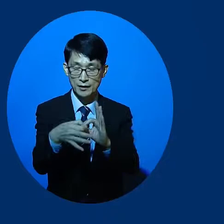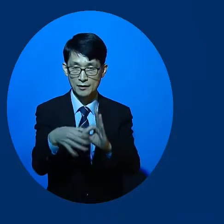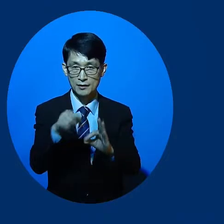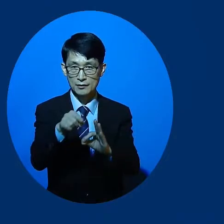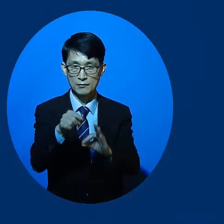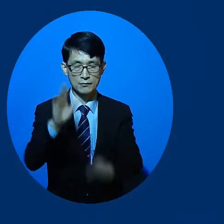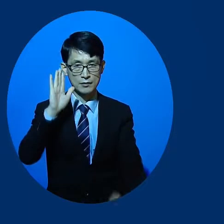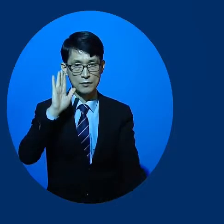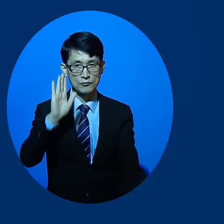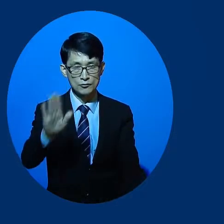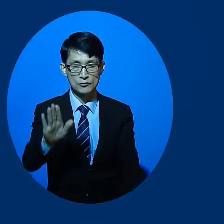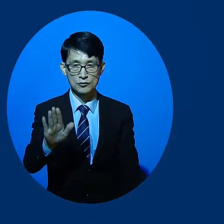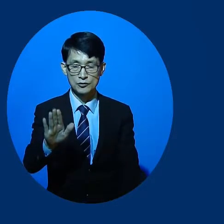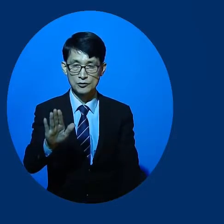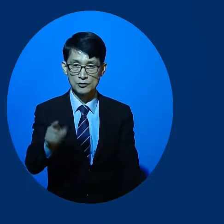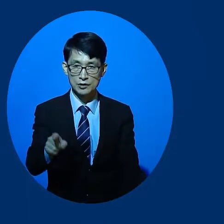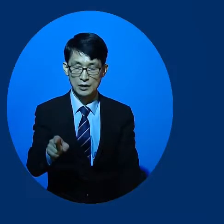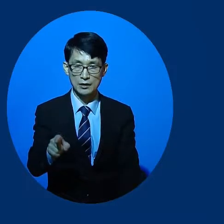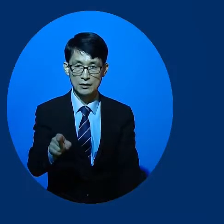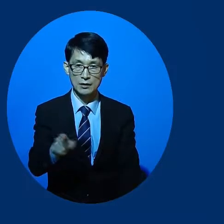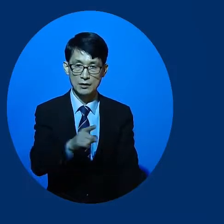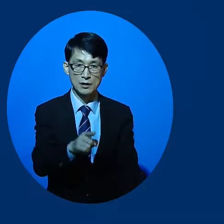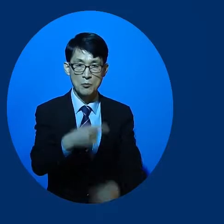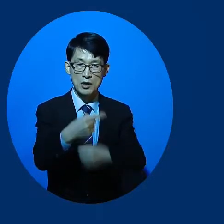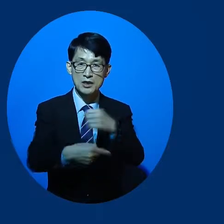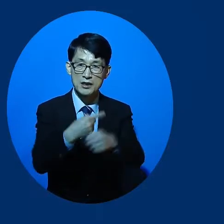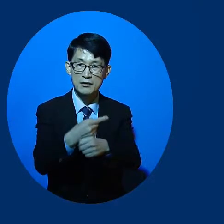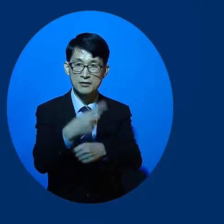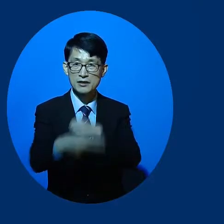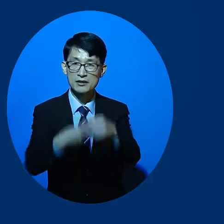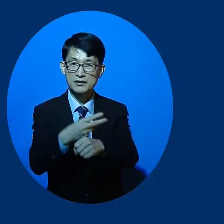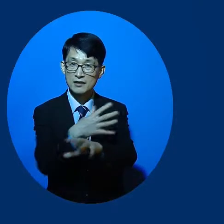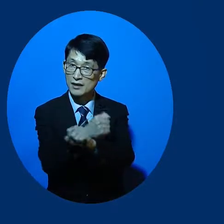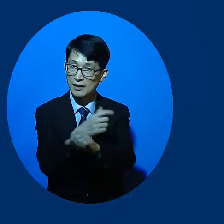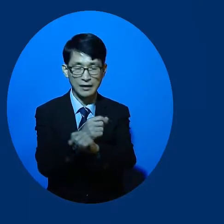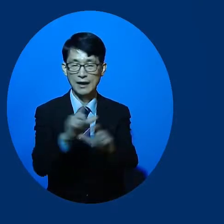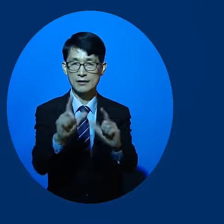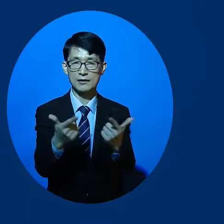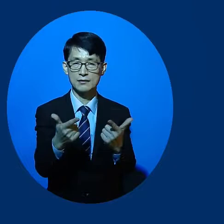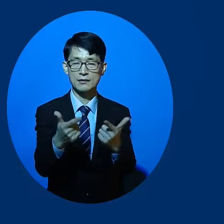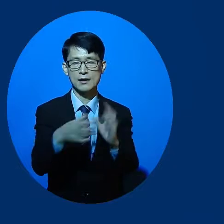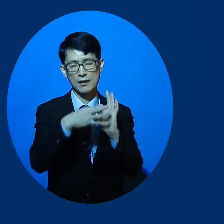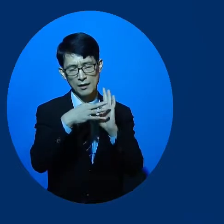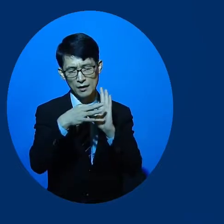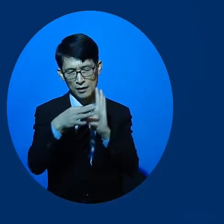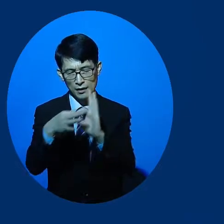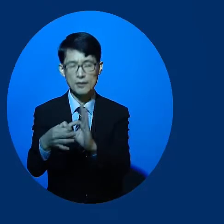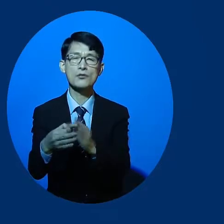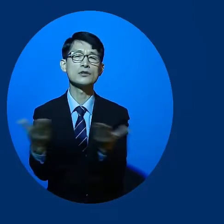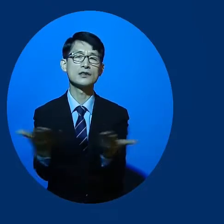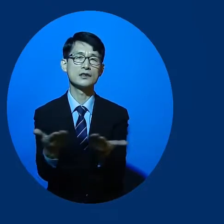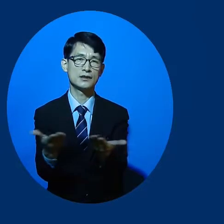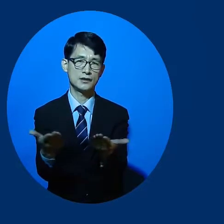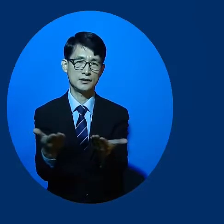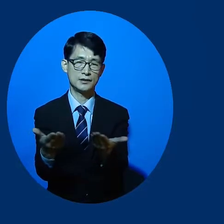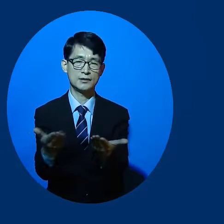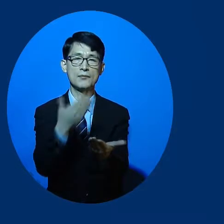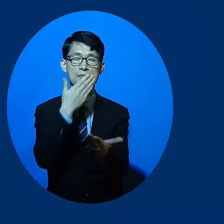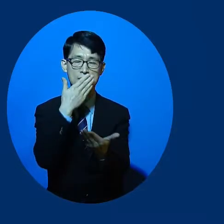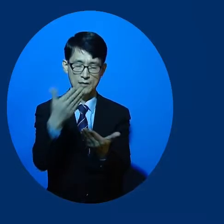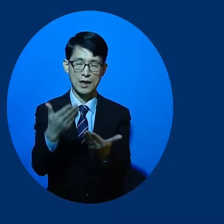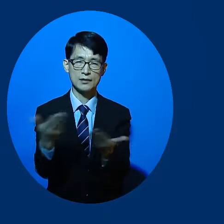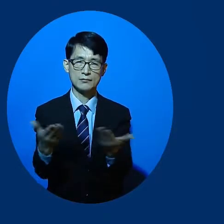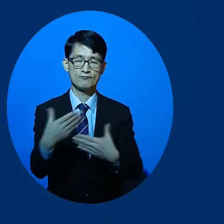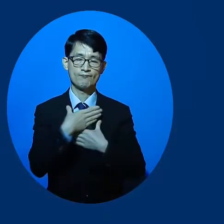장기적으로는 무기계약직으로의 전환 이런 것들도 검토하는 것도 바람직할 것으로 이렇게 생각이 됩니다.